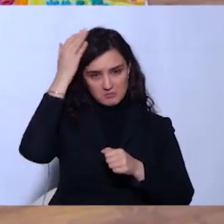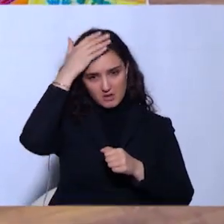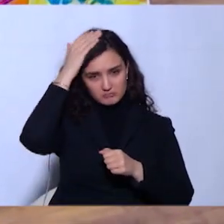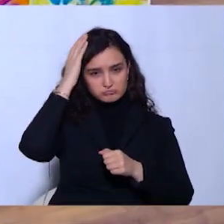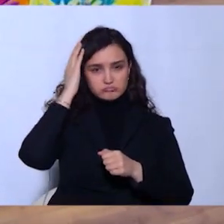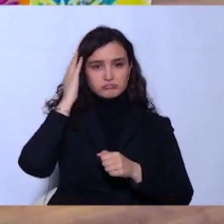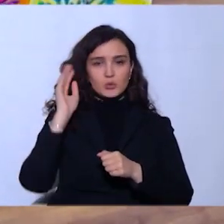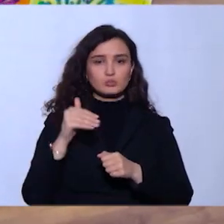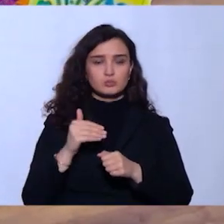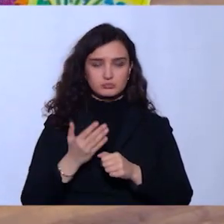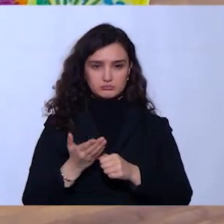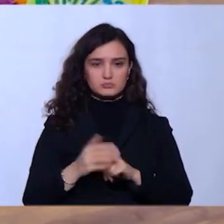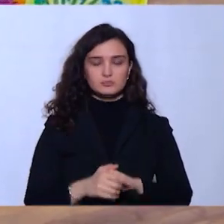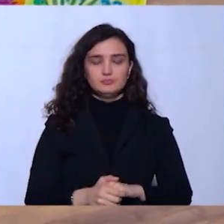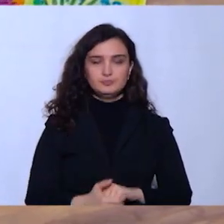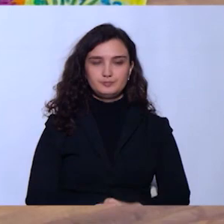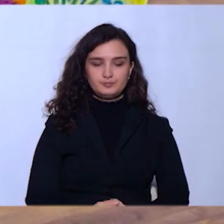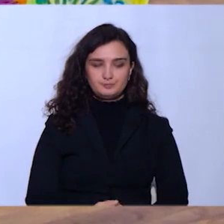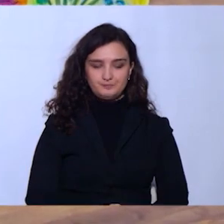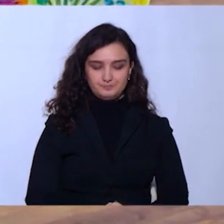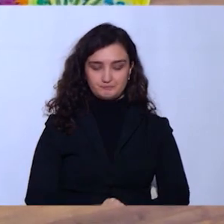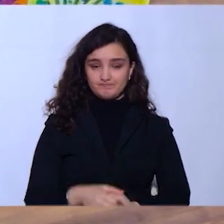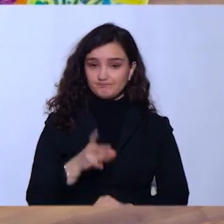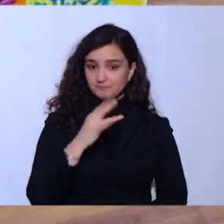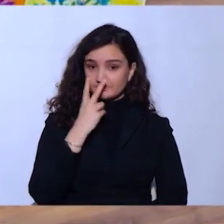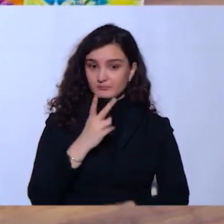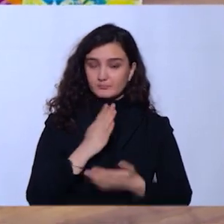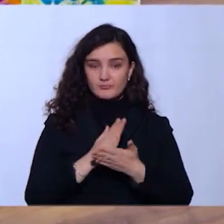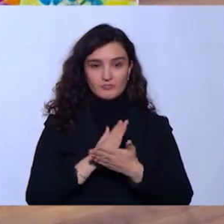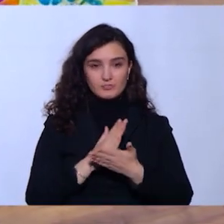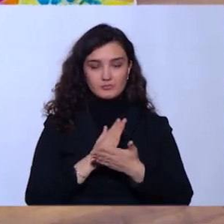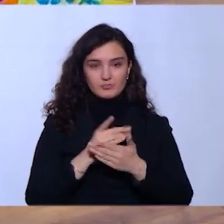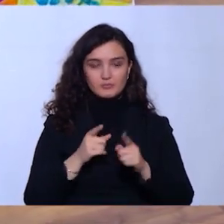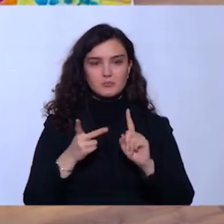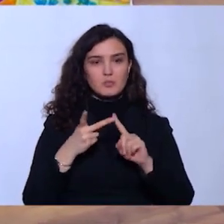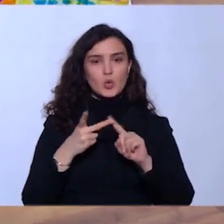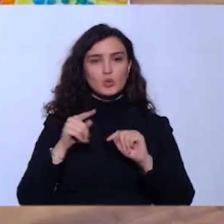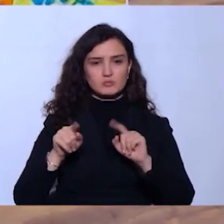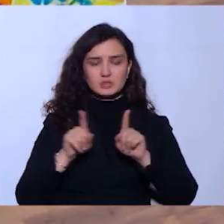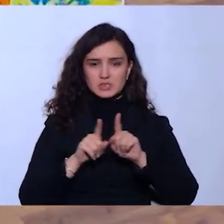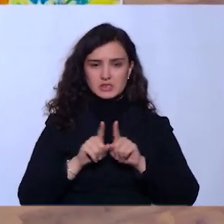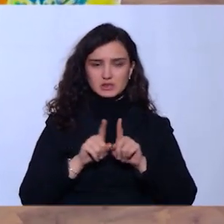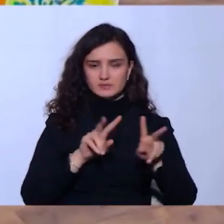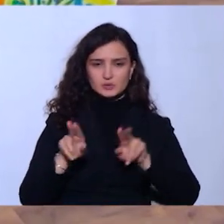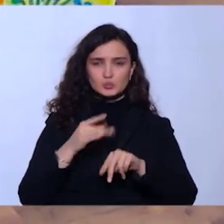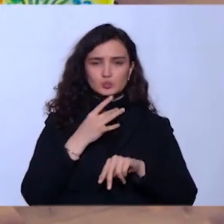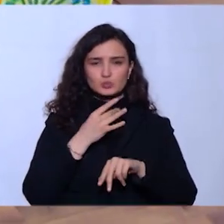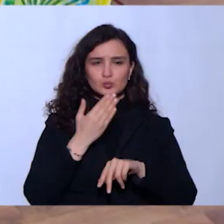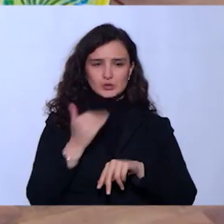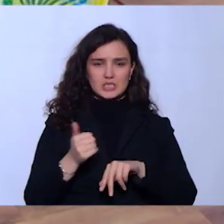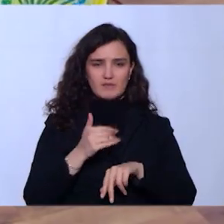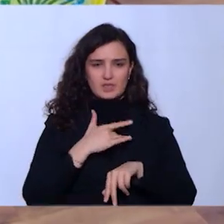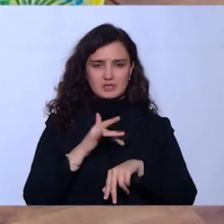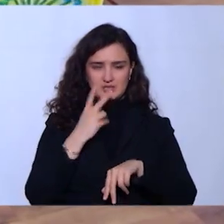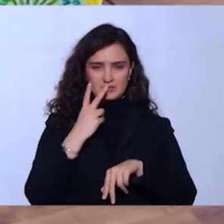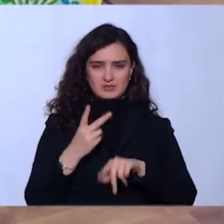კი არ მომეძრა ესეთი იყო ნამდვილად, მაგრამ ნახეთ არის კიდევ აი ეს მეორე, ესეთივე უსაყვარლესი.